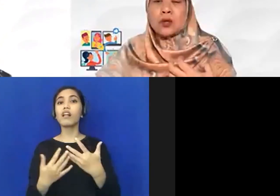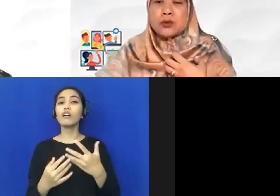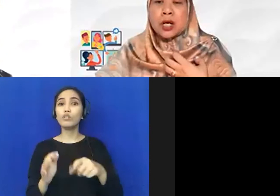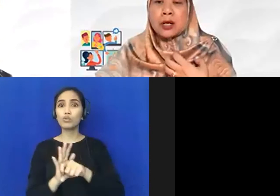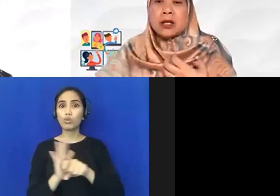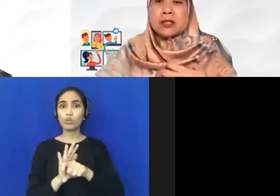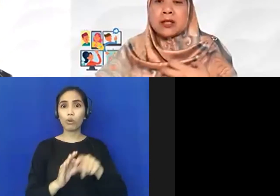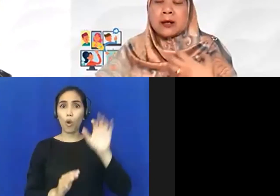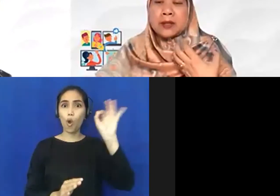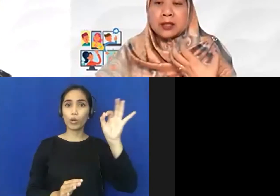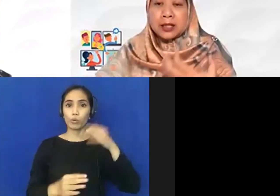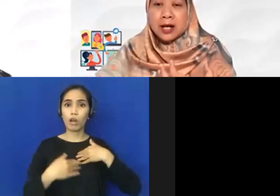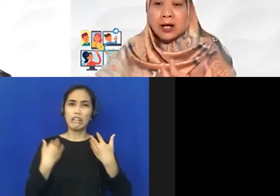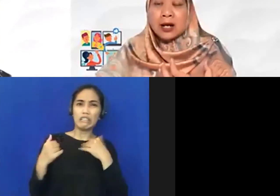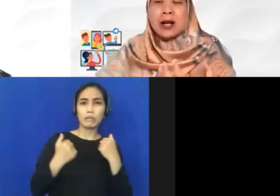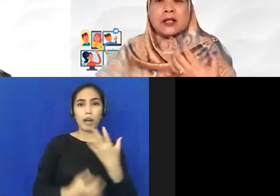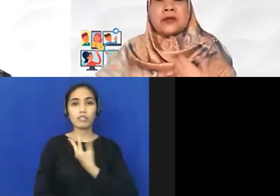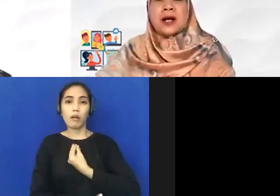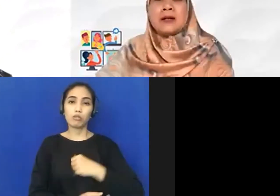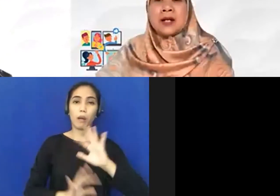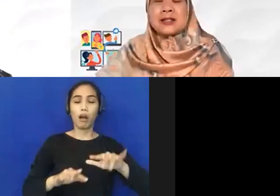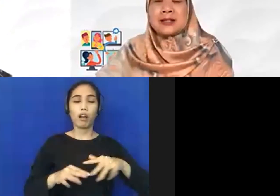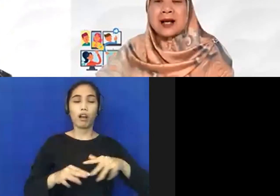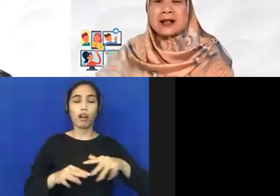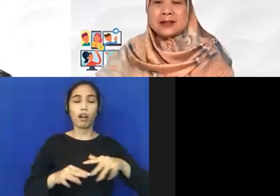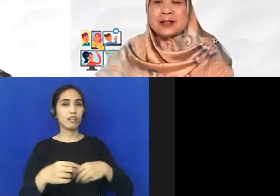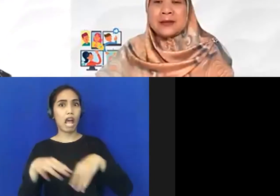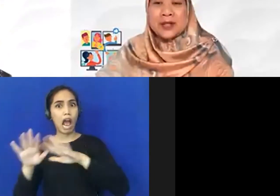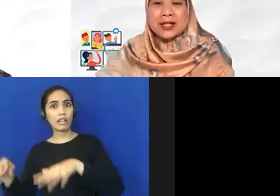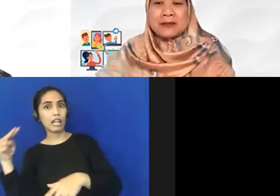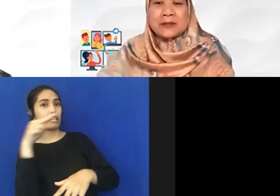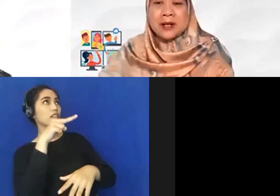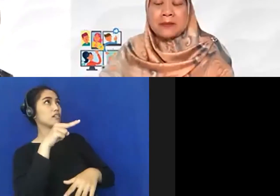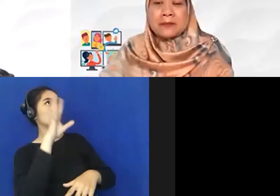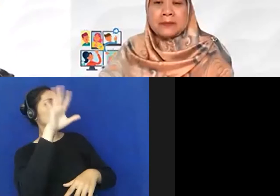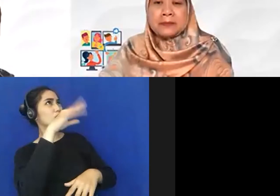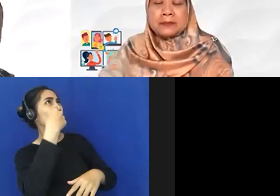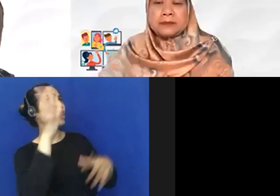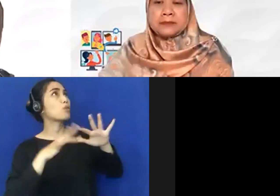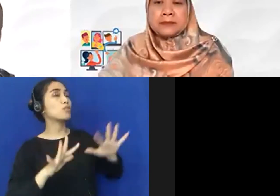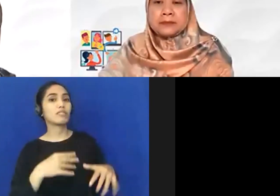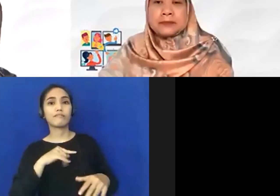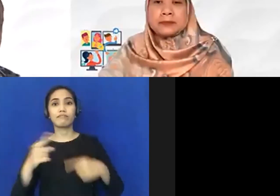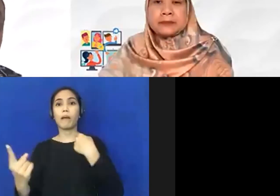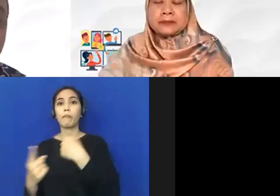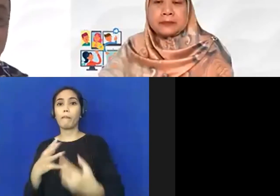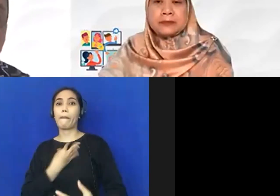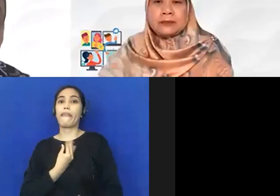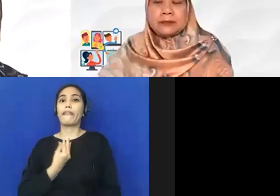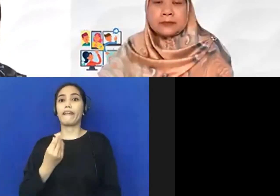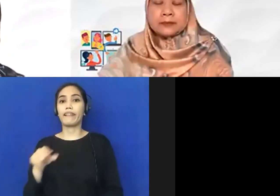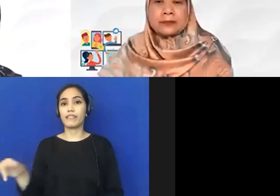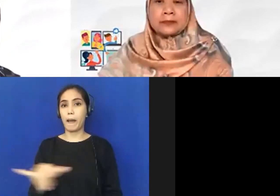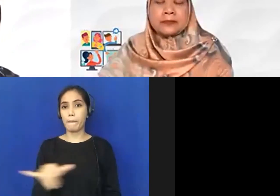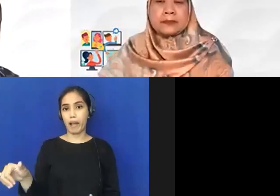bisa menunjukkan sikap kita tenang, anak juga akan merasa tenang. Mungkin itu Mas Bram. Baik, terima kasih